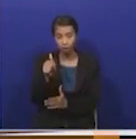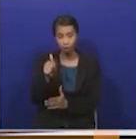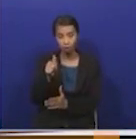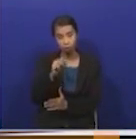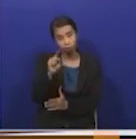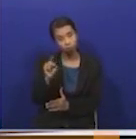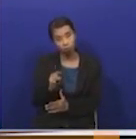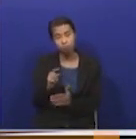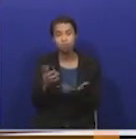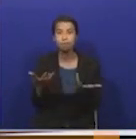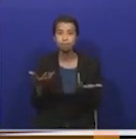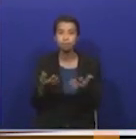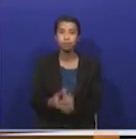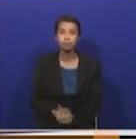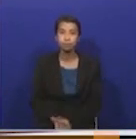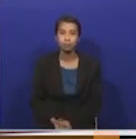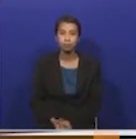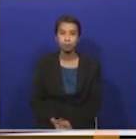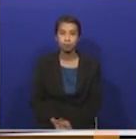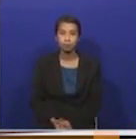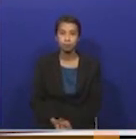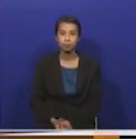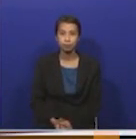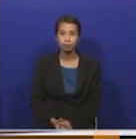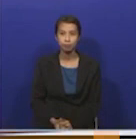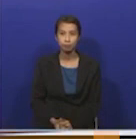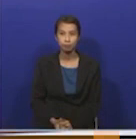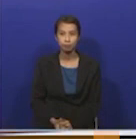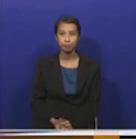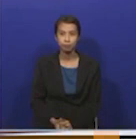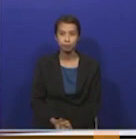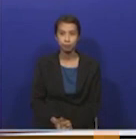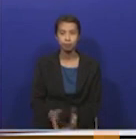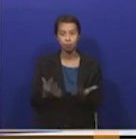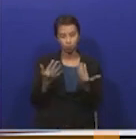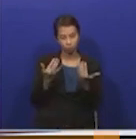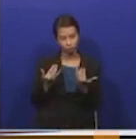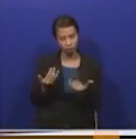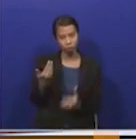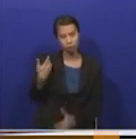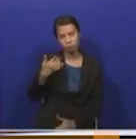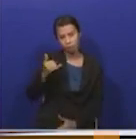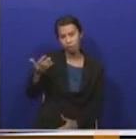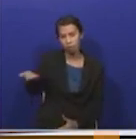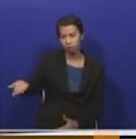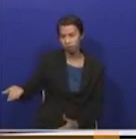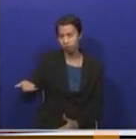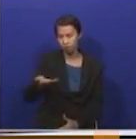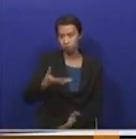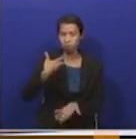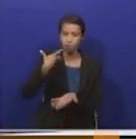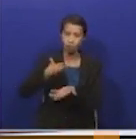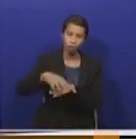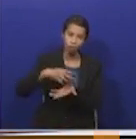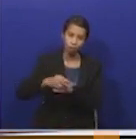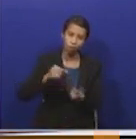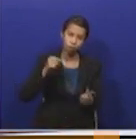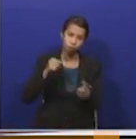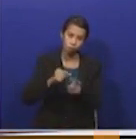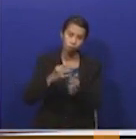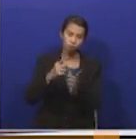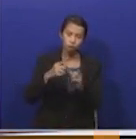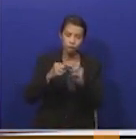ไม่วันนี้จะมีหลายๆท่านพูดไปแล้วถึงเรื่องของความผิดพลาดใน